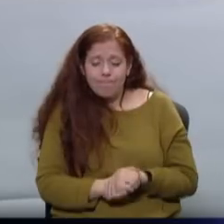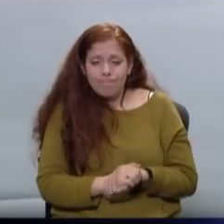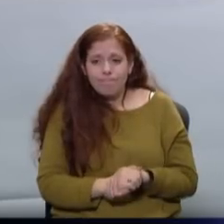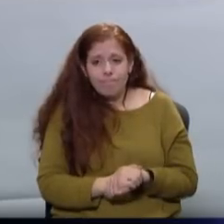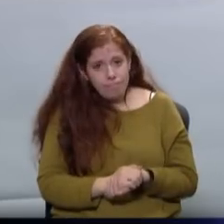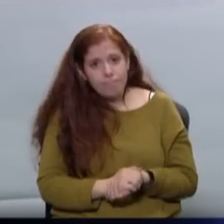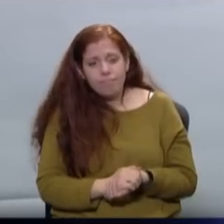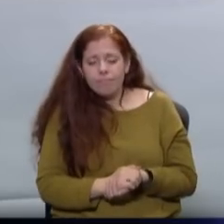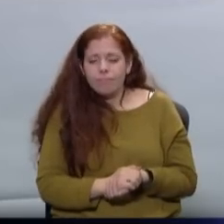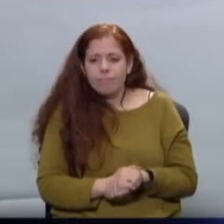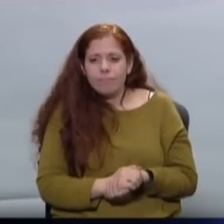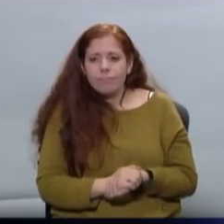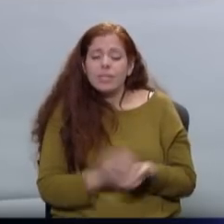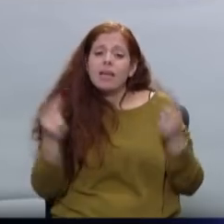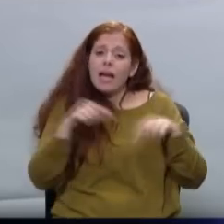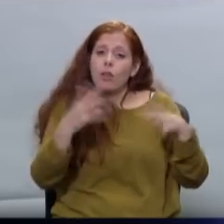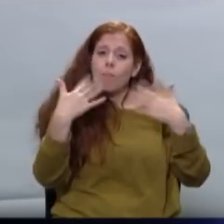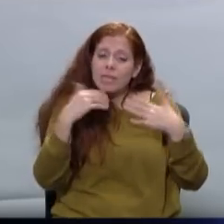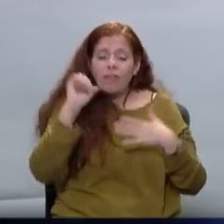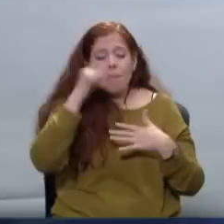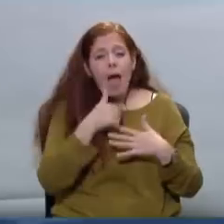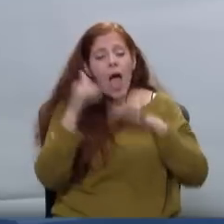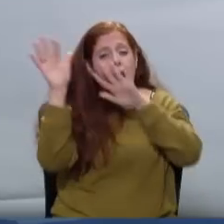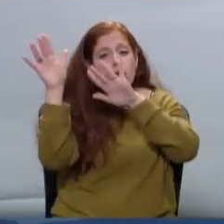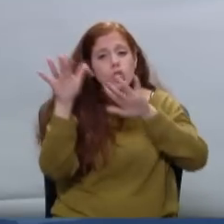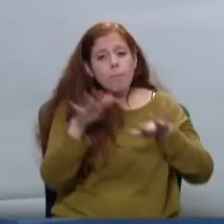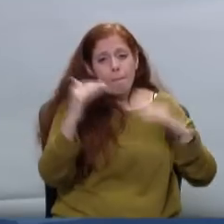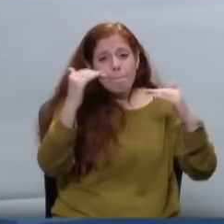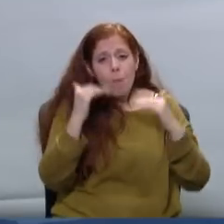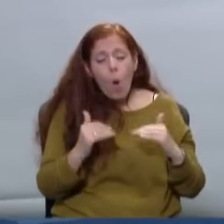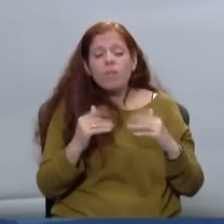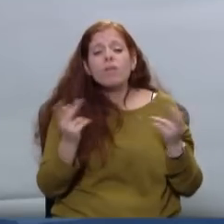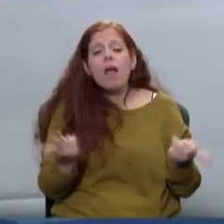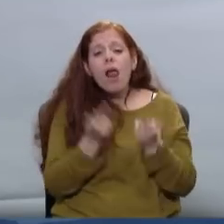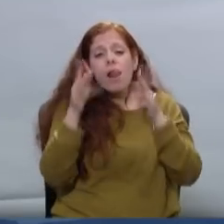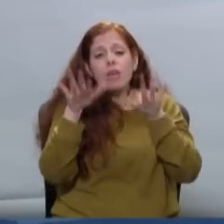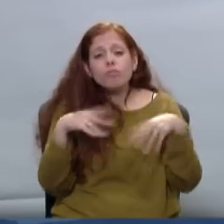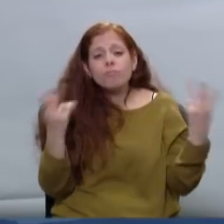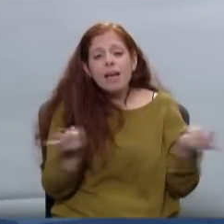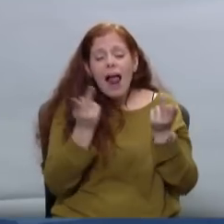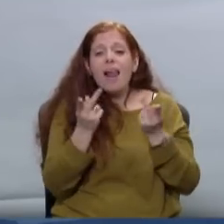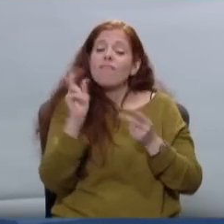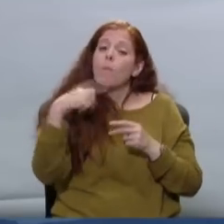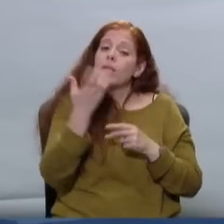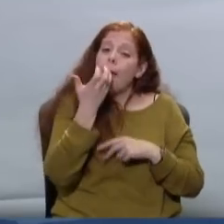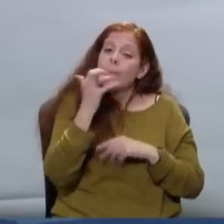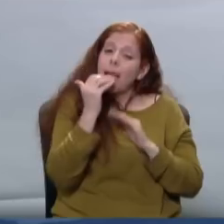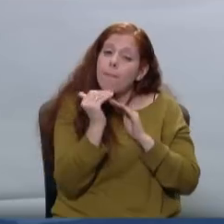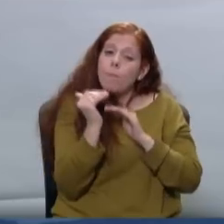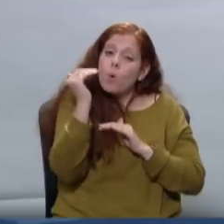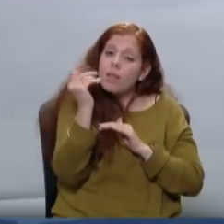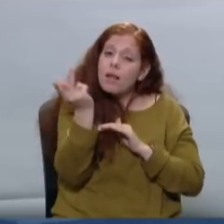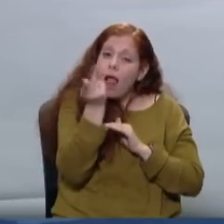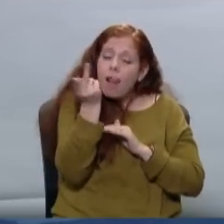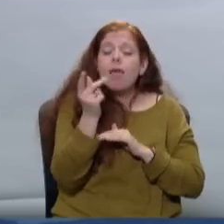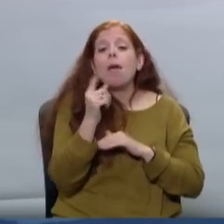כן. הגענו למזג האוויר מחר, הגשמים יחלשו ויהיו בעיקר קלים ואמורה להיות גם התחממות קלה.